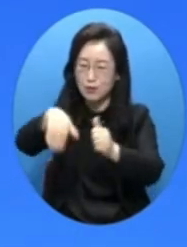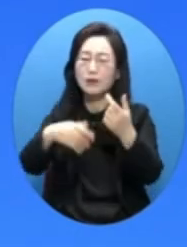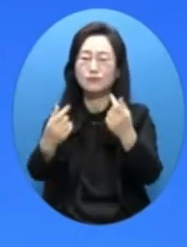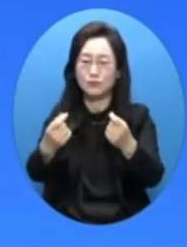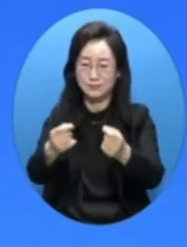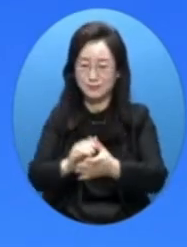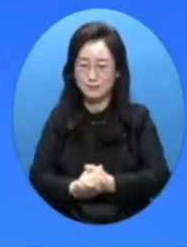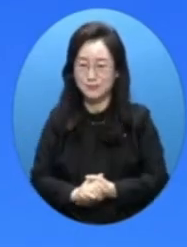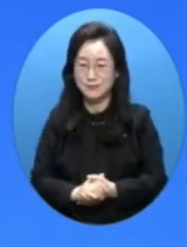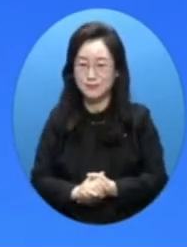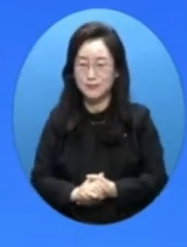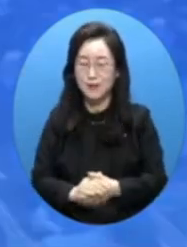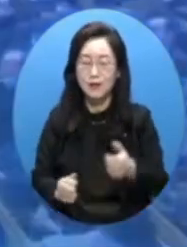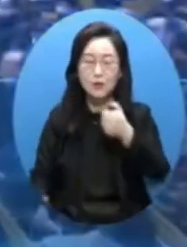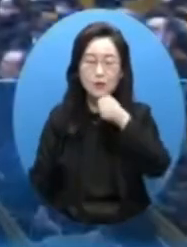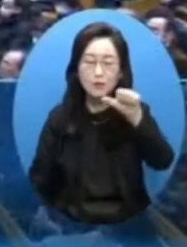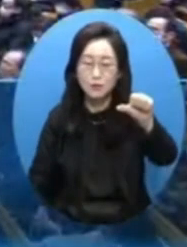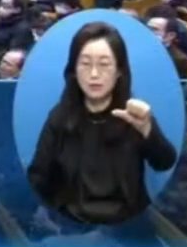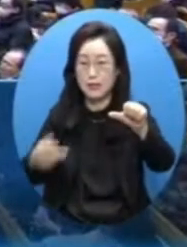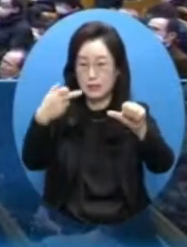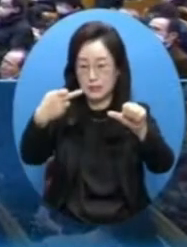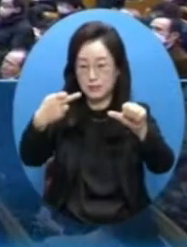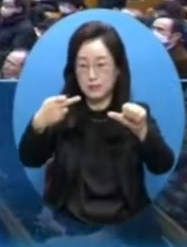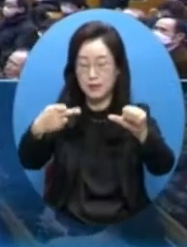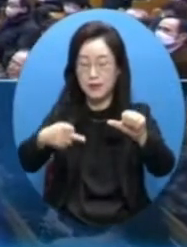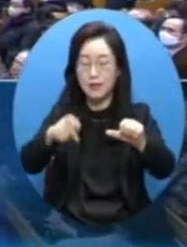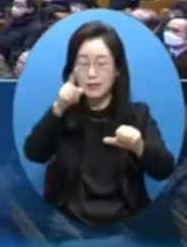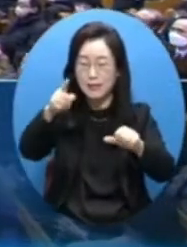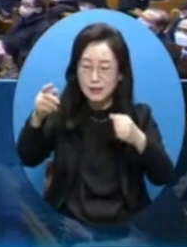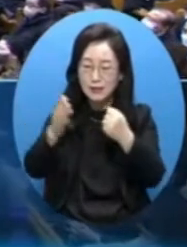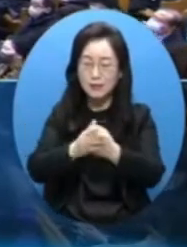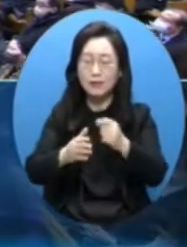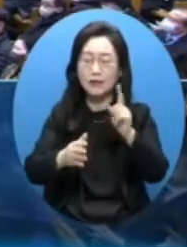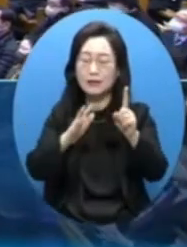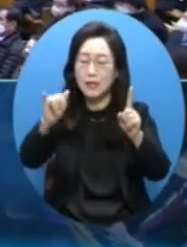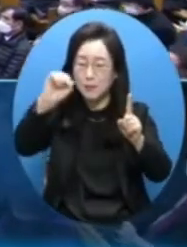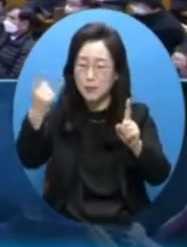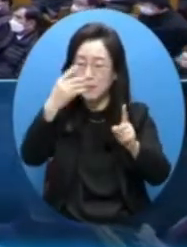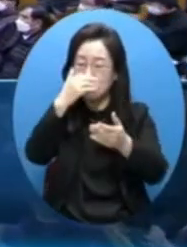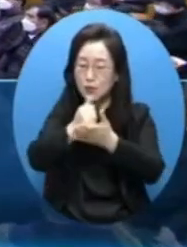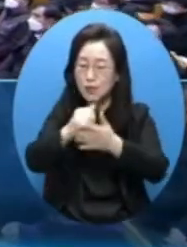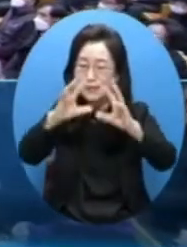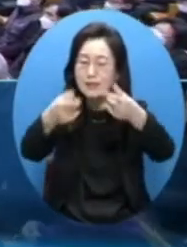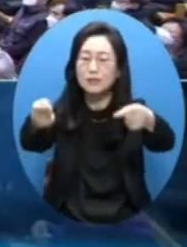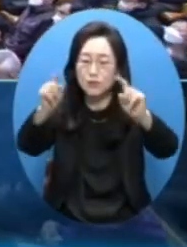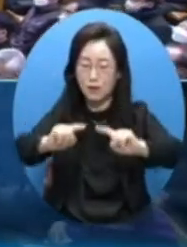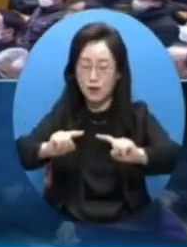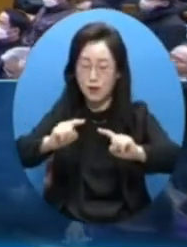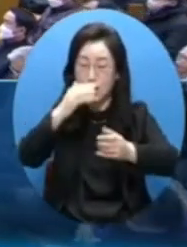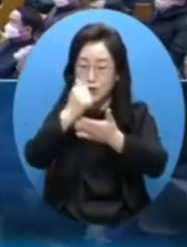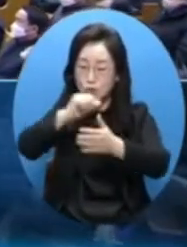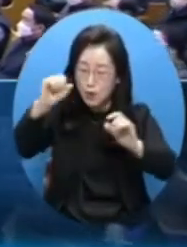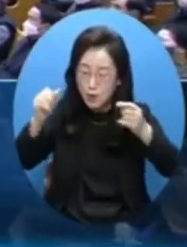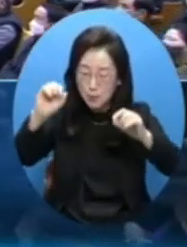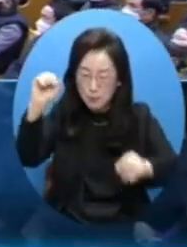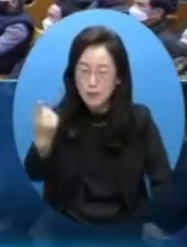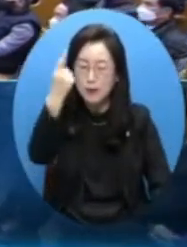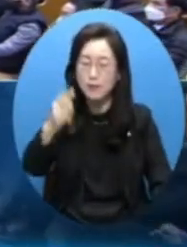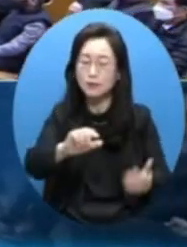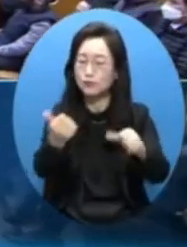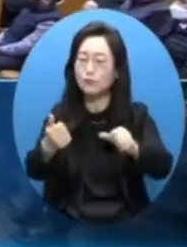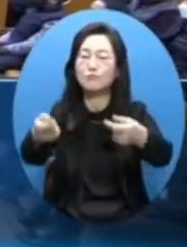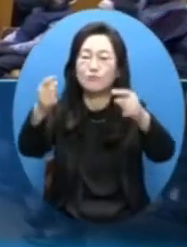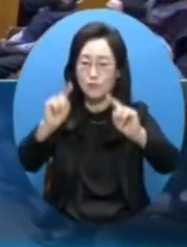생겨난 것입니다 로마서 5장 12절입니다 그러므로 한 사람으로 말미암아 죄가 세상에 들어오고 죄로 말미암아 사방에 들어왔나니